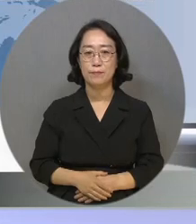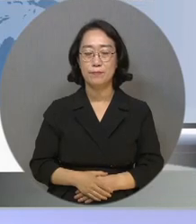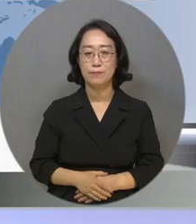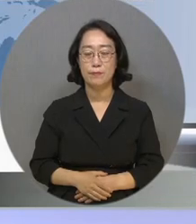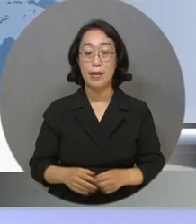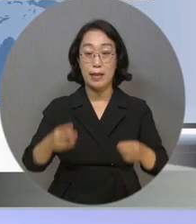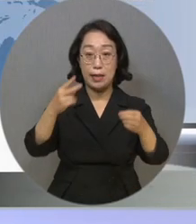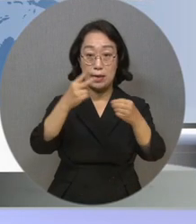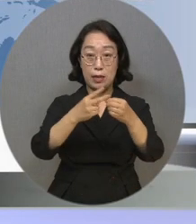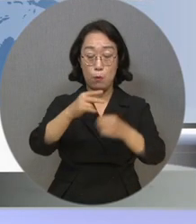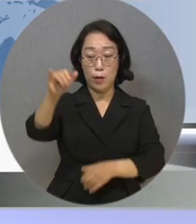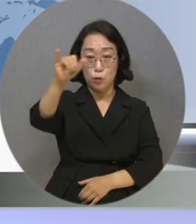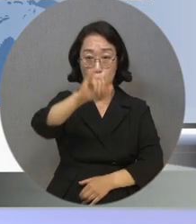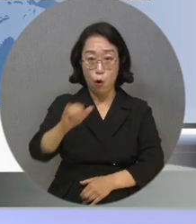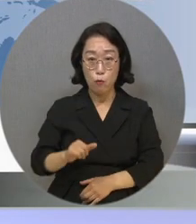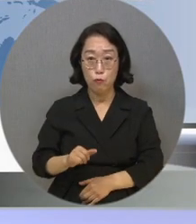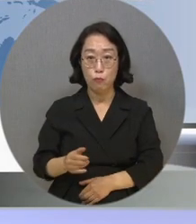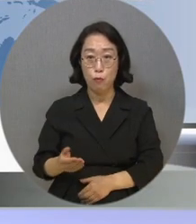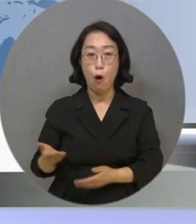제2회 전국